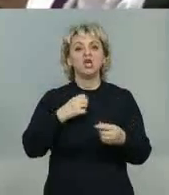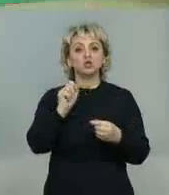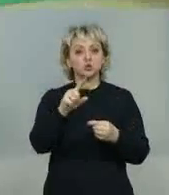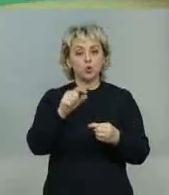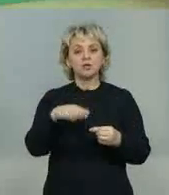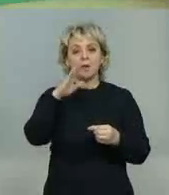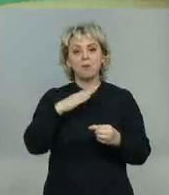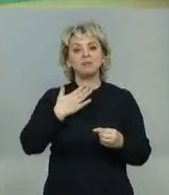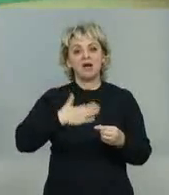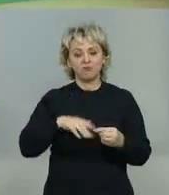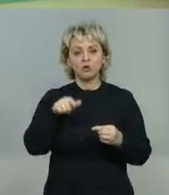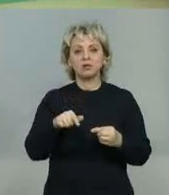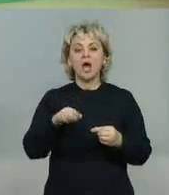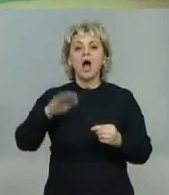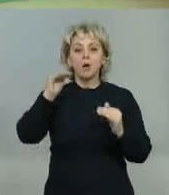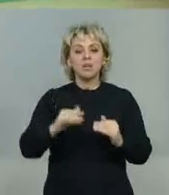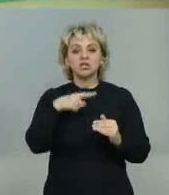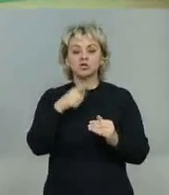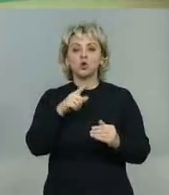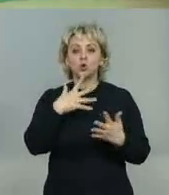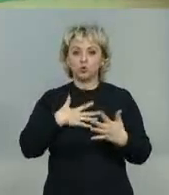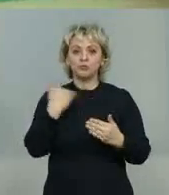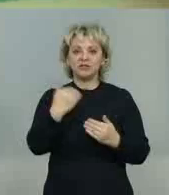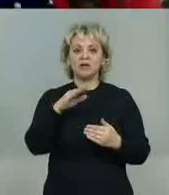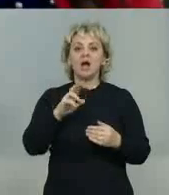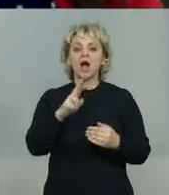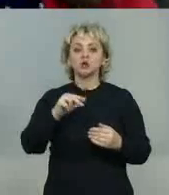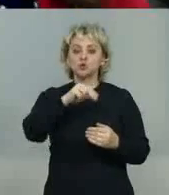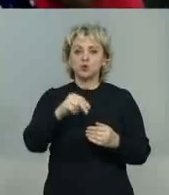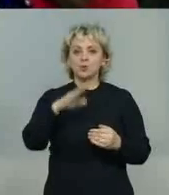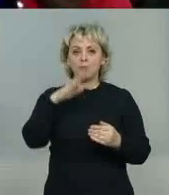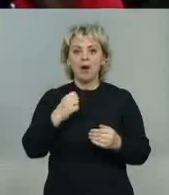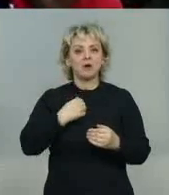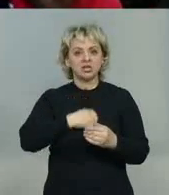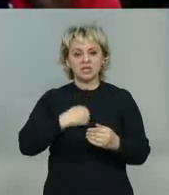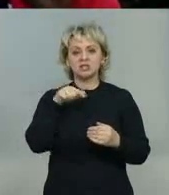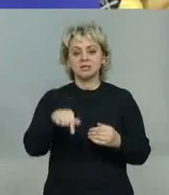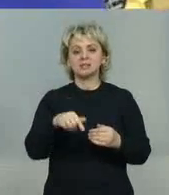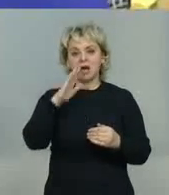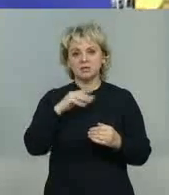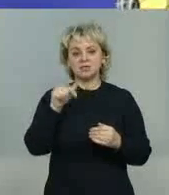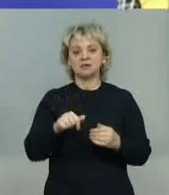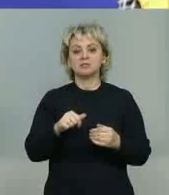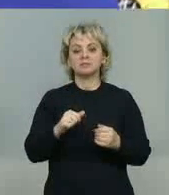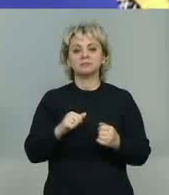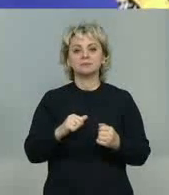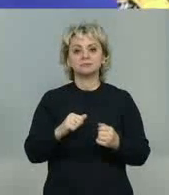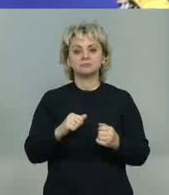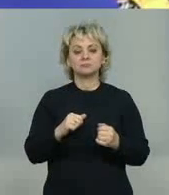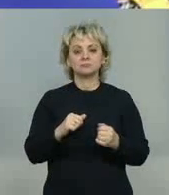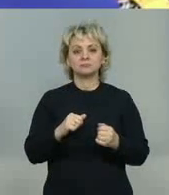золото. Отец остался доволен. А младшая сказала, что любит его, как соль, чем страшно разозлила отца.